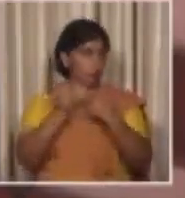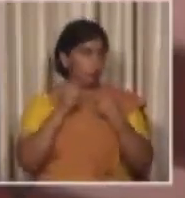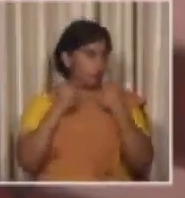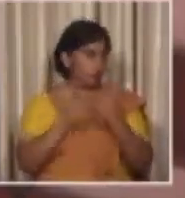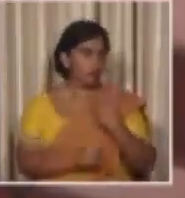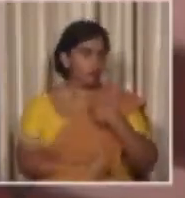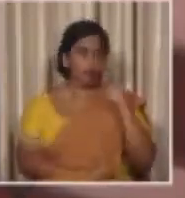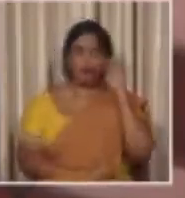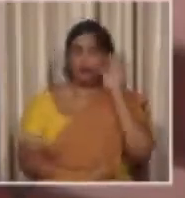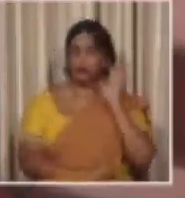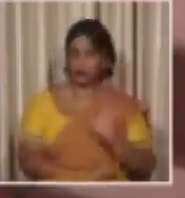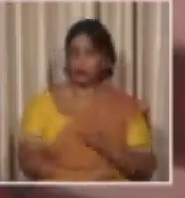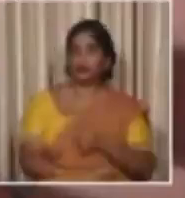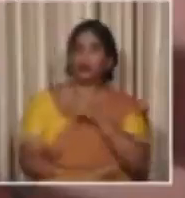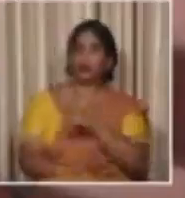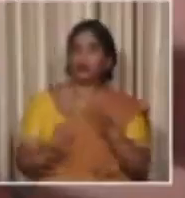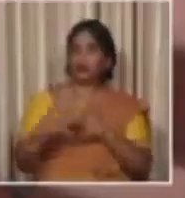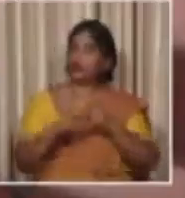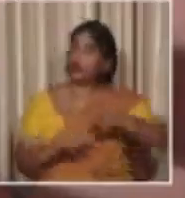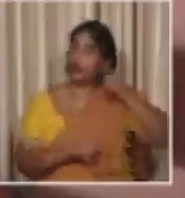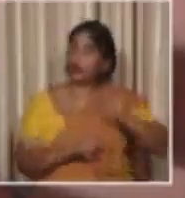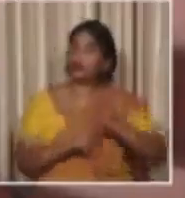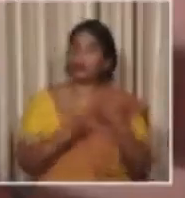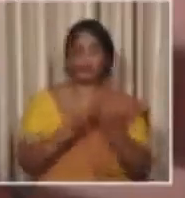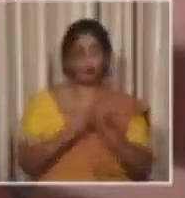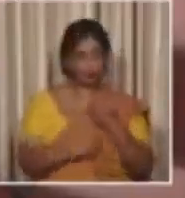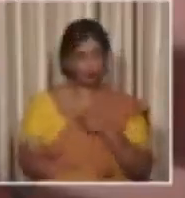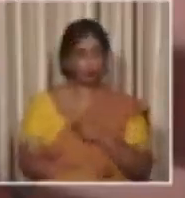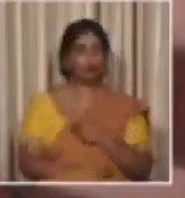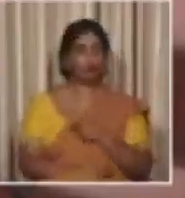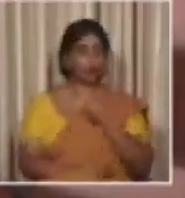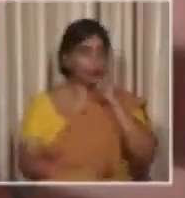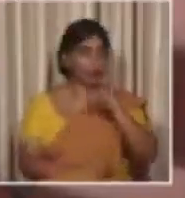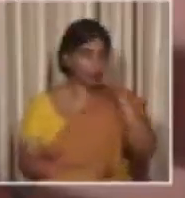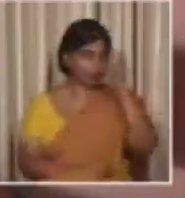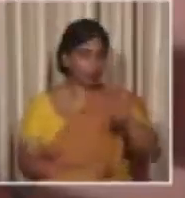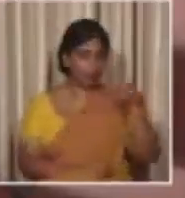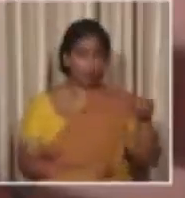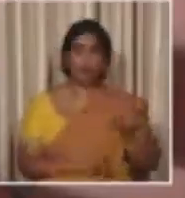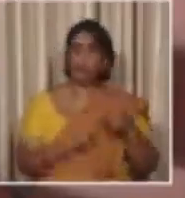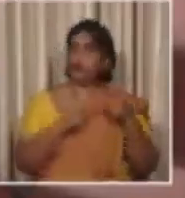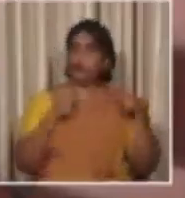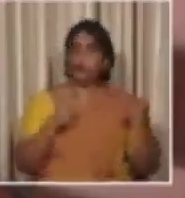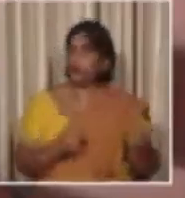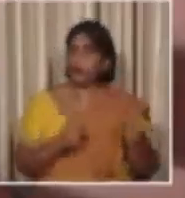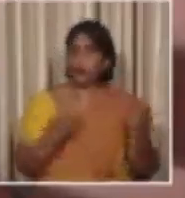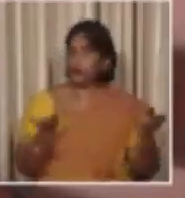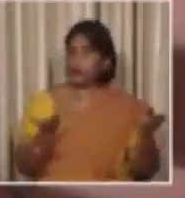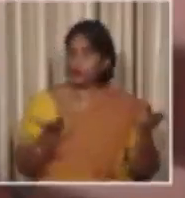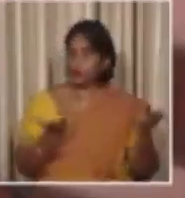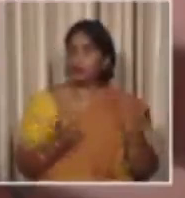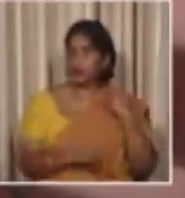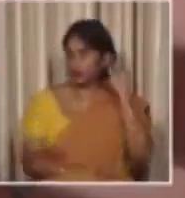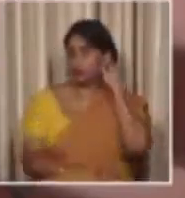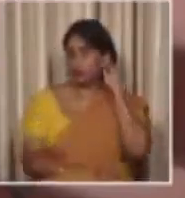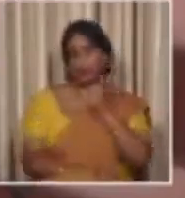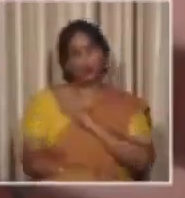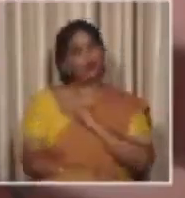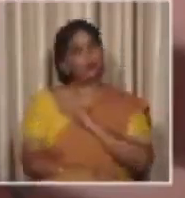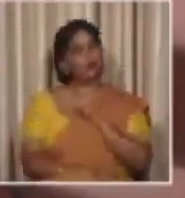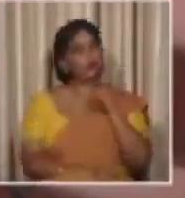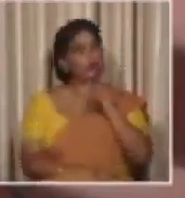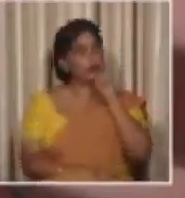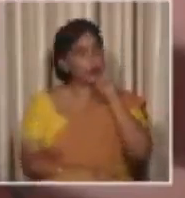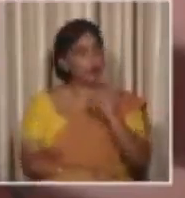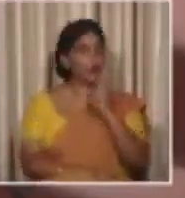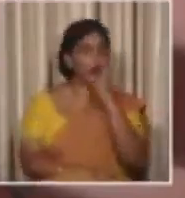දැනගන්න කැමතියි. එම කැබිනට් අනුමැතිය ලබා ගැනීමේදී කිසිවෙකුගෙන් විරෝධයක් එල්ල වූයේද නැද්ද කියලා අපි දැනගන්න කැමතියි. මොකද අවංක